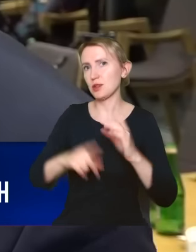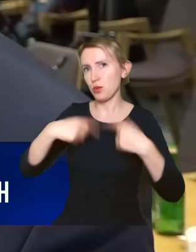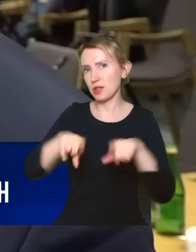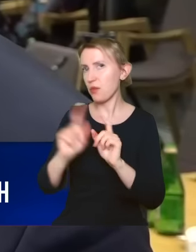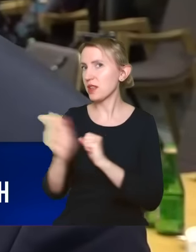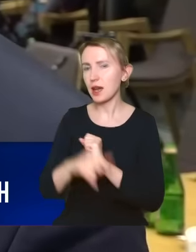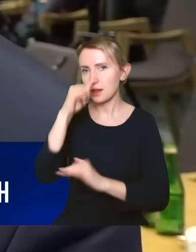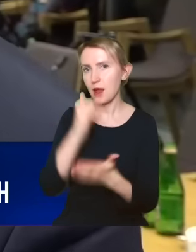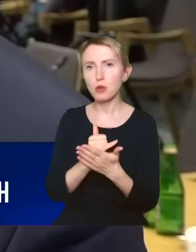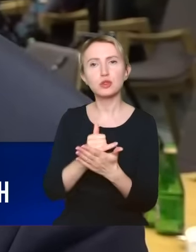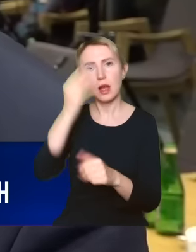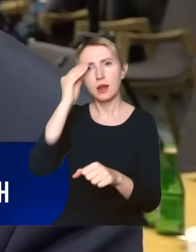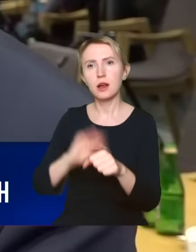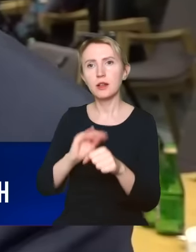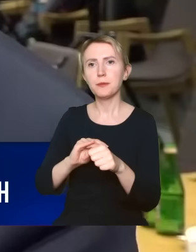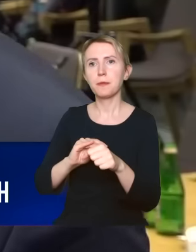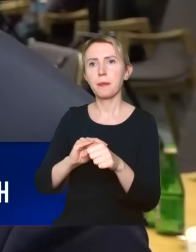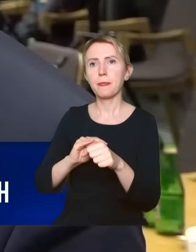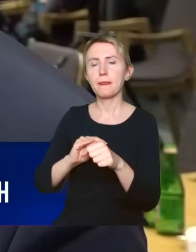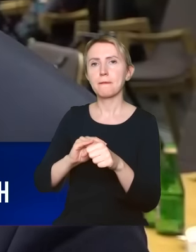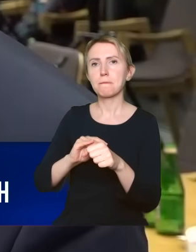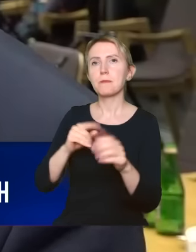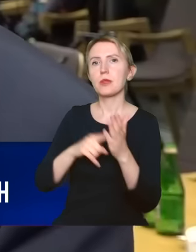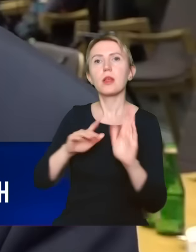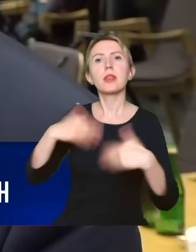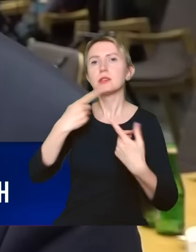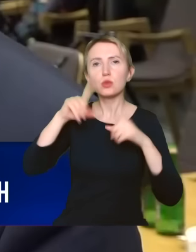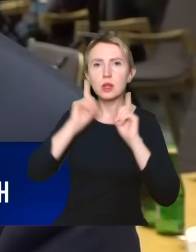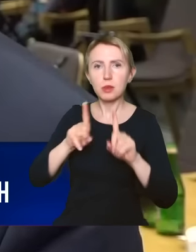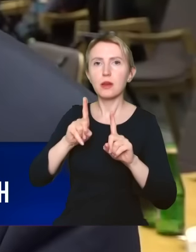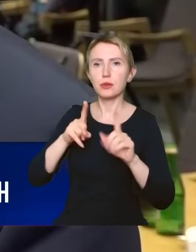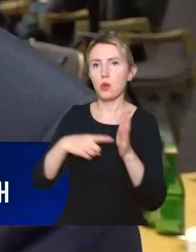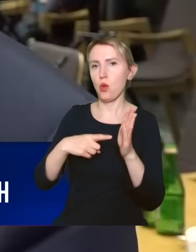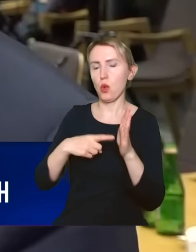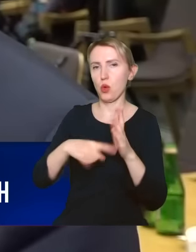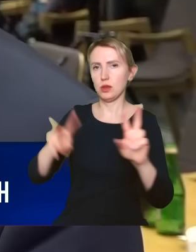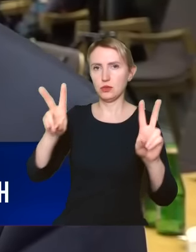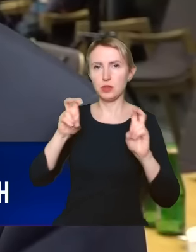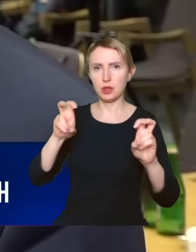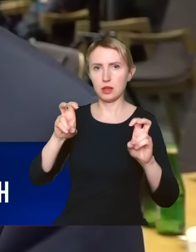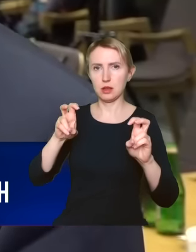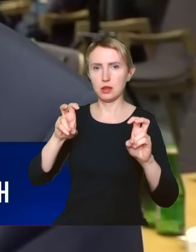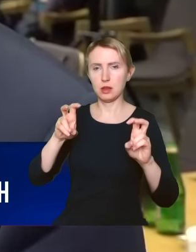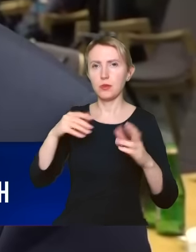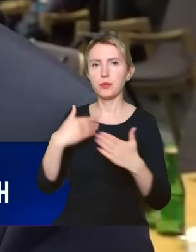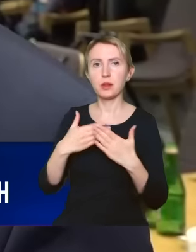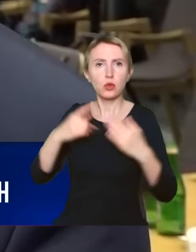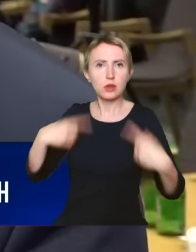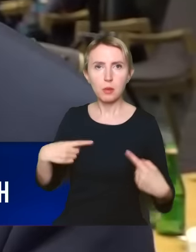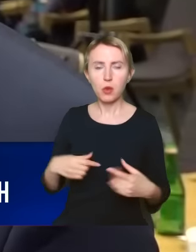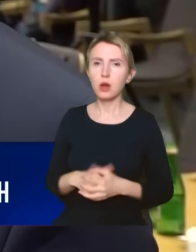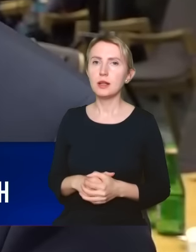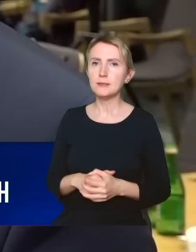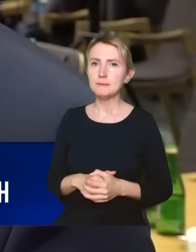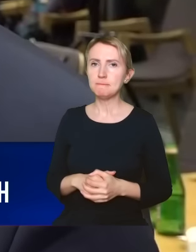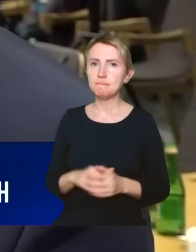można sugerować świadkowi, a zwłaszcza podawać mu nieprawdy, jakoby to był cytat, kiedy cytatem nie było. Więc to się